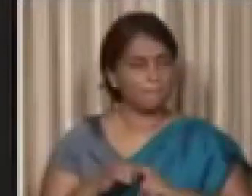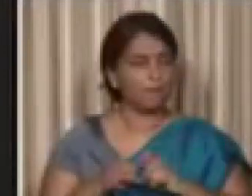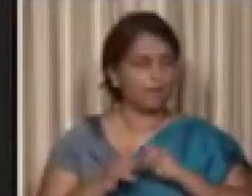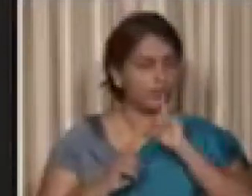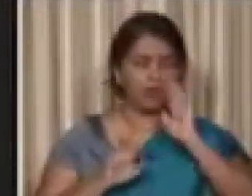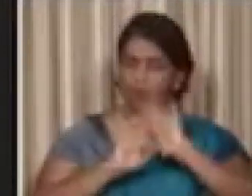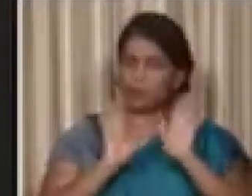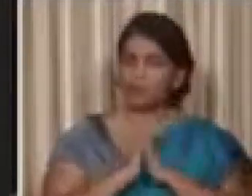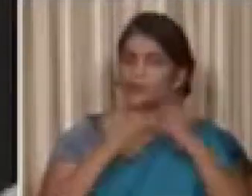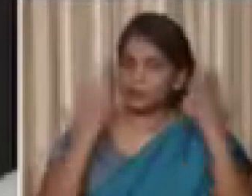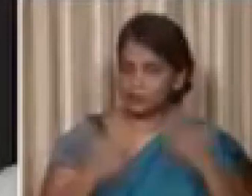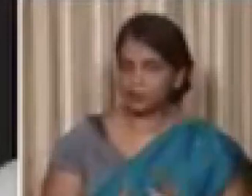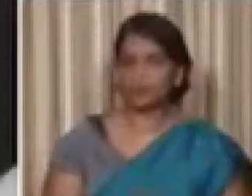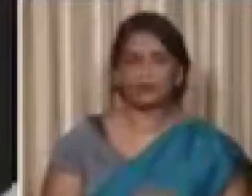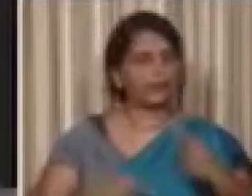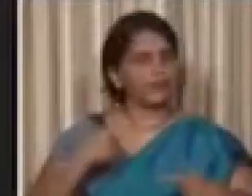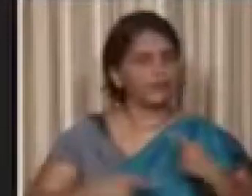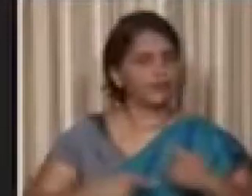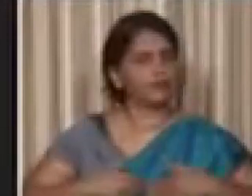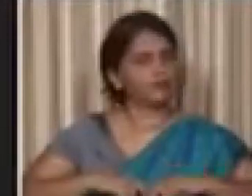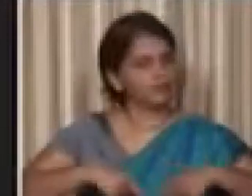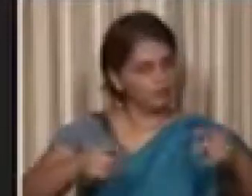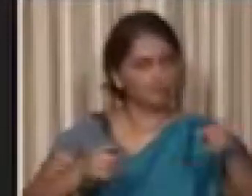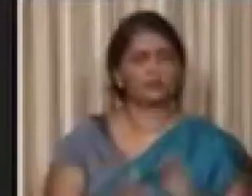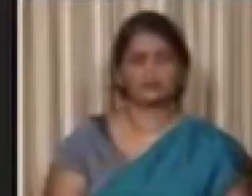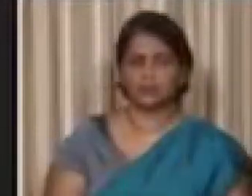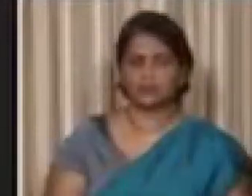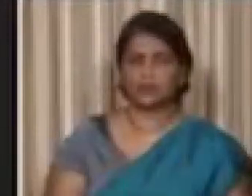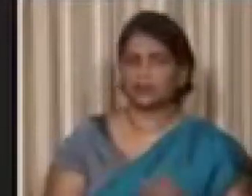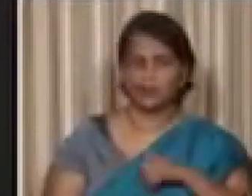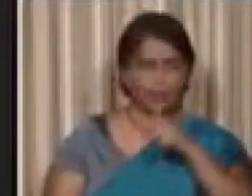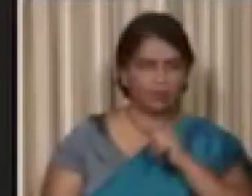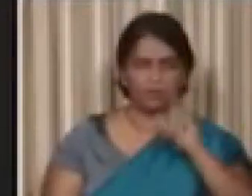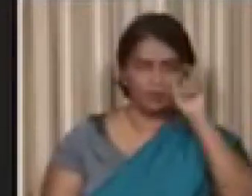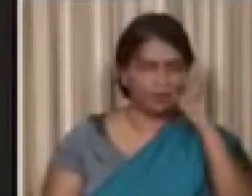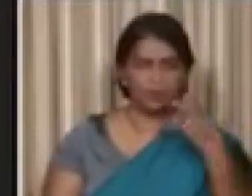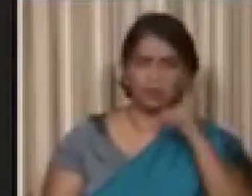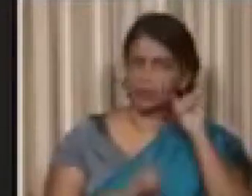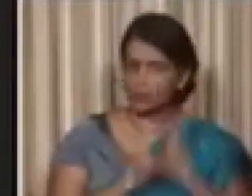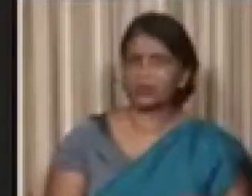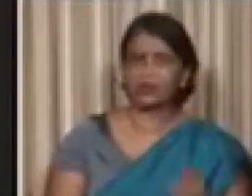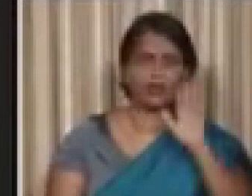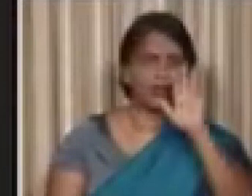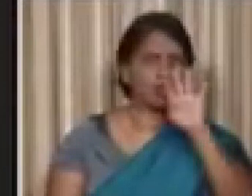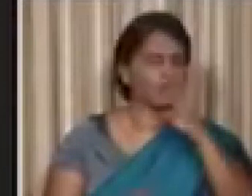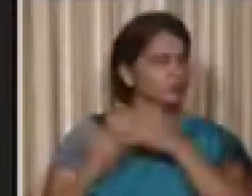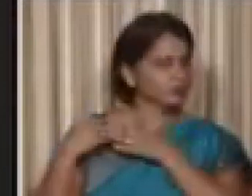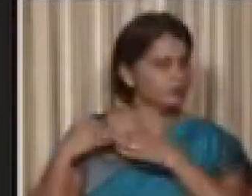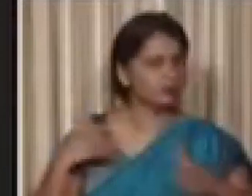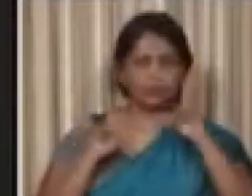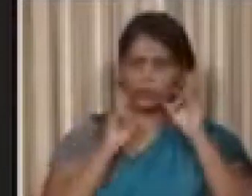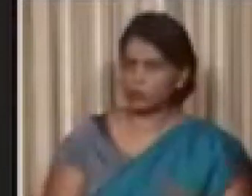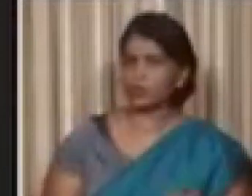අවසන් කළ විවාදය ගෙනියන්න ඉඩ දෙන්න ඕනේ. මම කවදාවත් දැක්කේ නැහැ ඔය තරම් මේ 94 ඉඳලම මේ